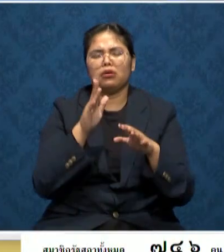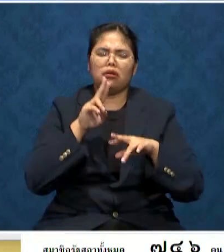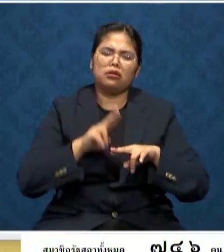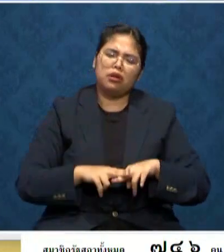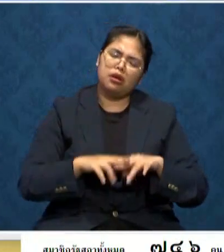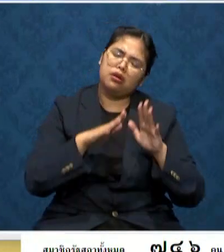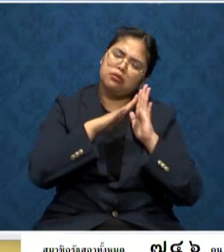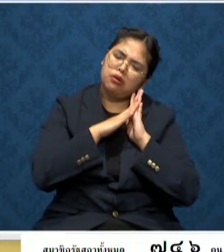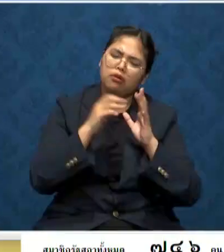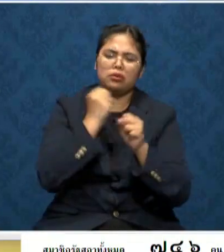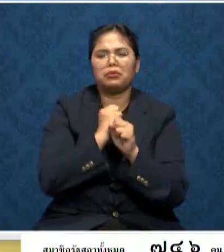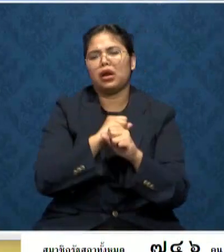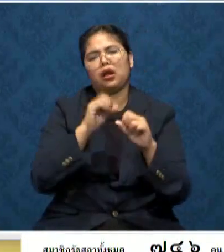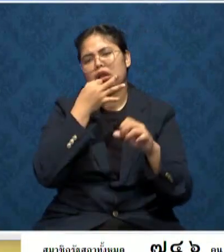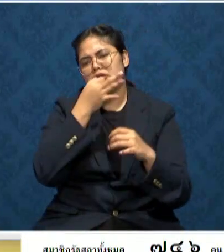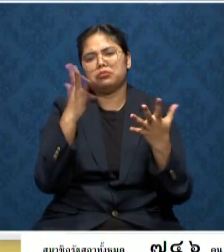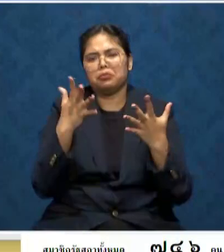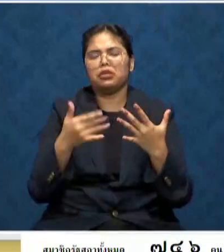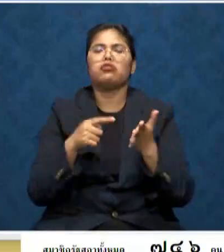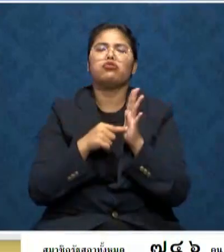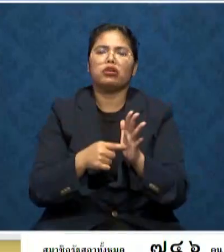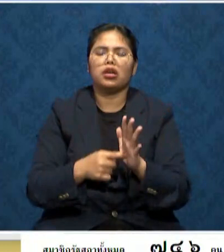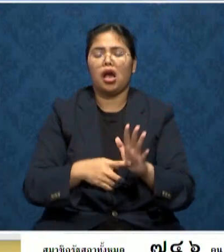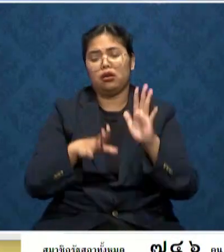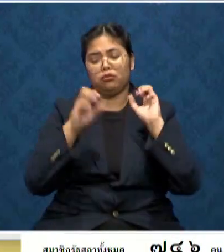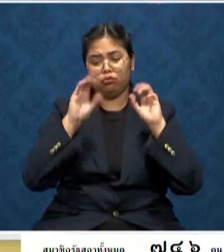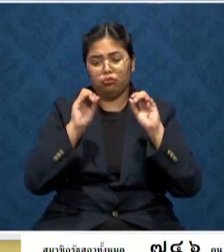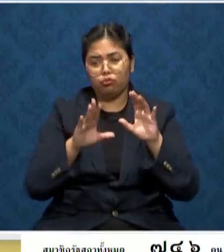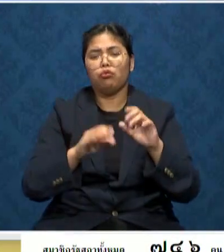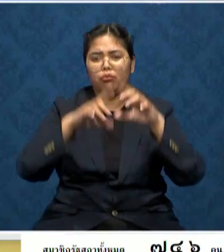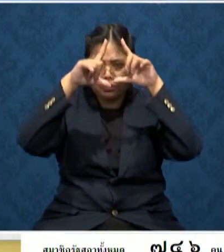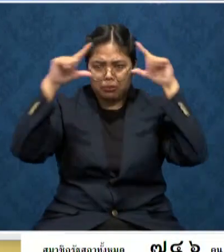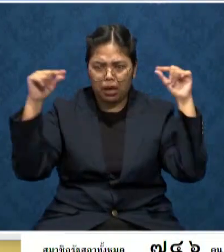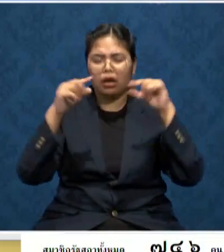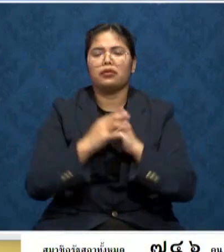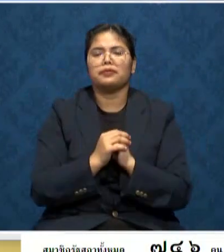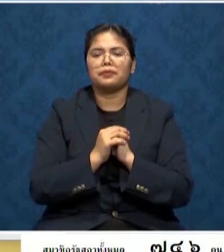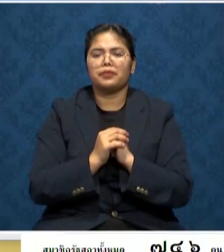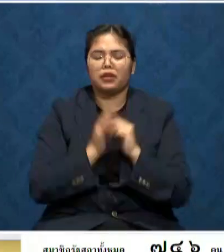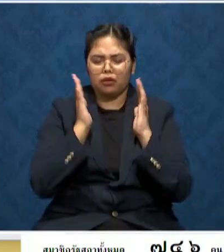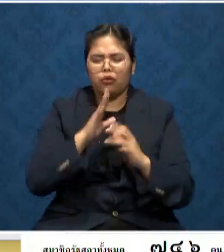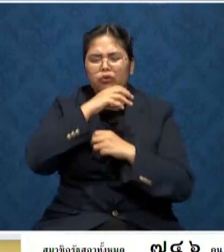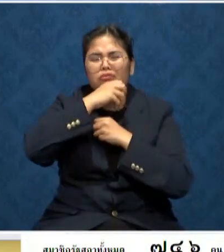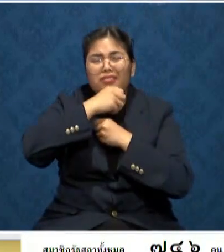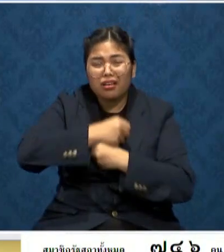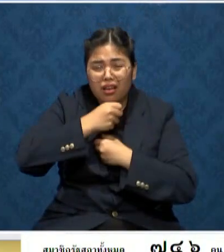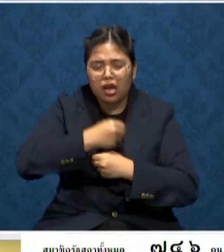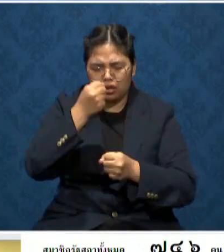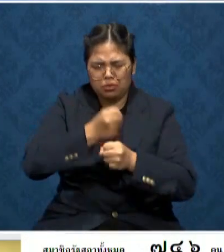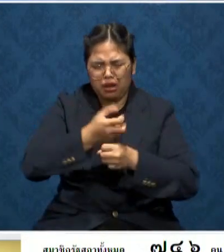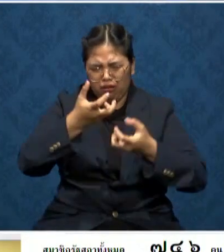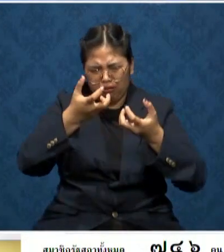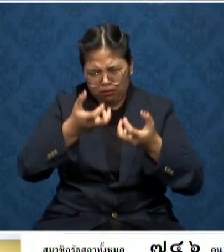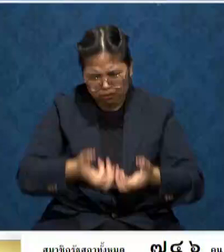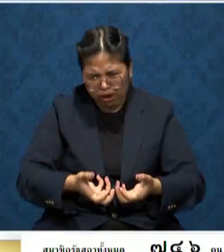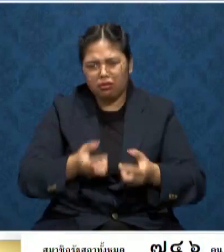ทําตัอย่าเช่น ครู พรยาบาลเป็ต้นในขณะที่ผู้สูงอายุ ที่ต้องทำงานหนักแบบเดิม ๆ ครับหา